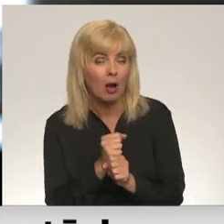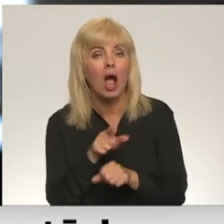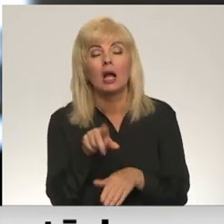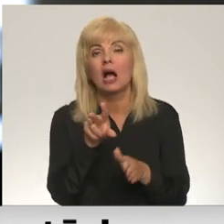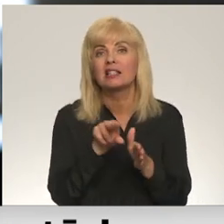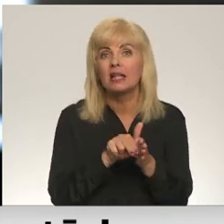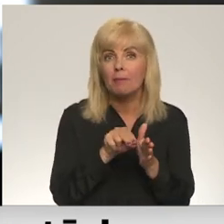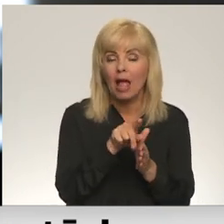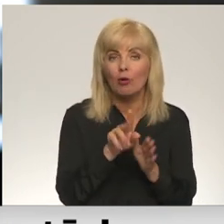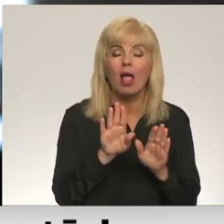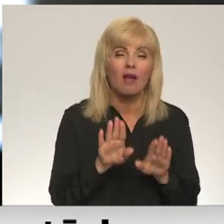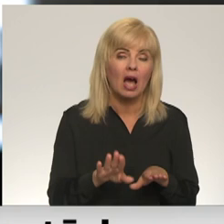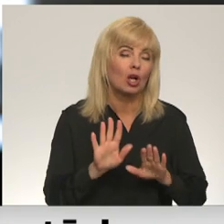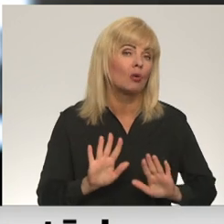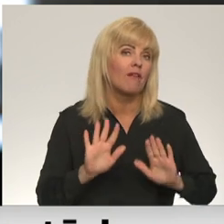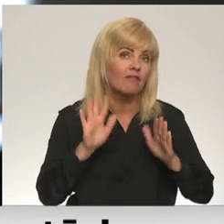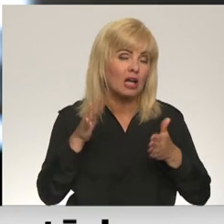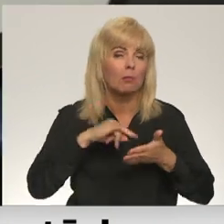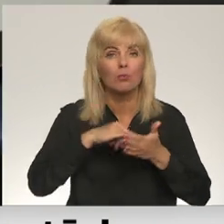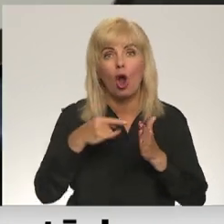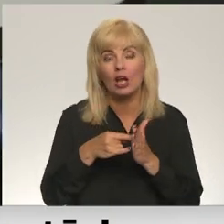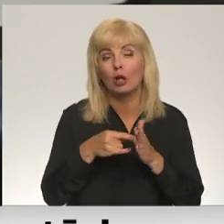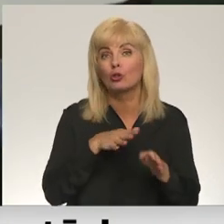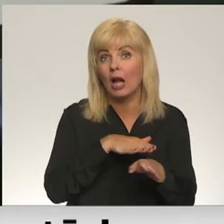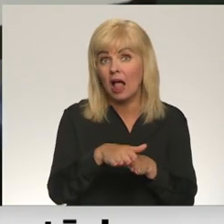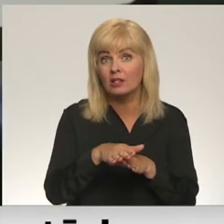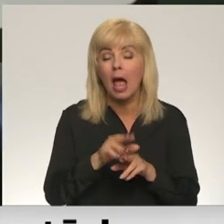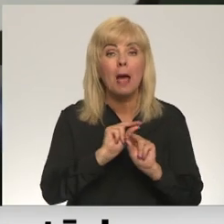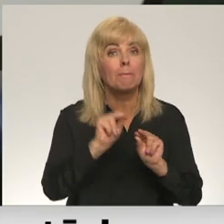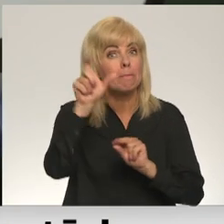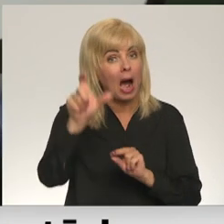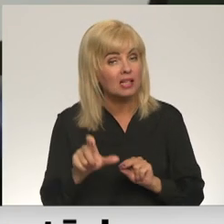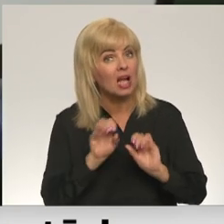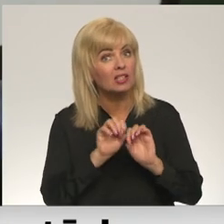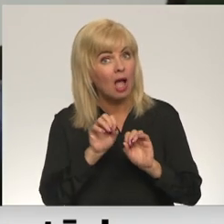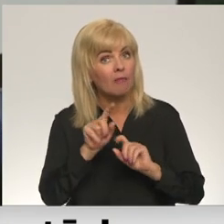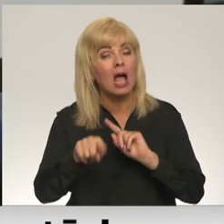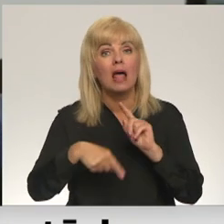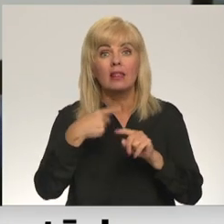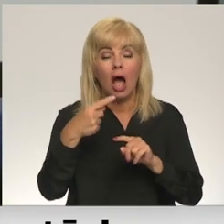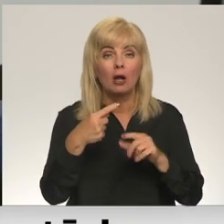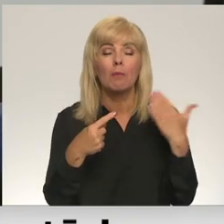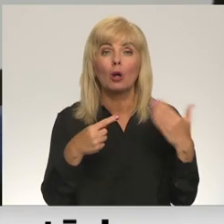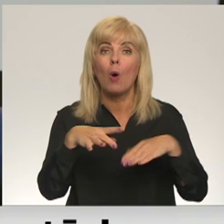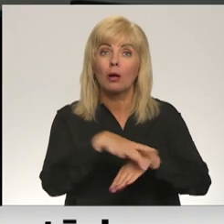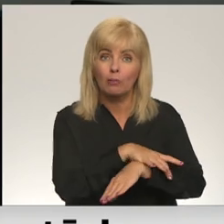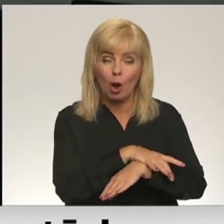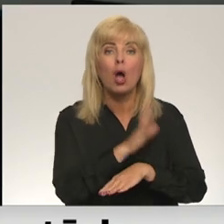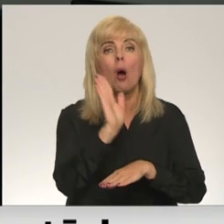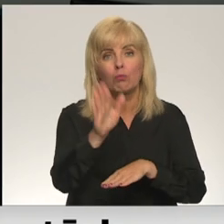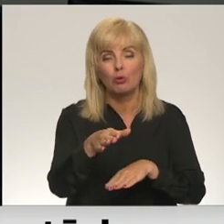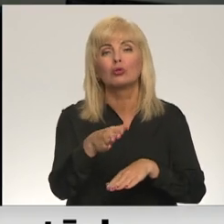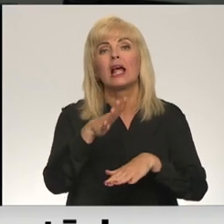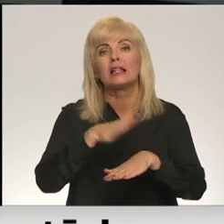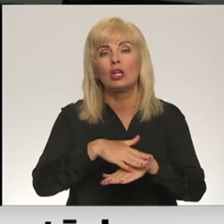stipendijas, lai varētu veiksmīgi šos projektus realizēt. Pasniedzējs pauž pārliecību, ka topošā rokas protēze nonāks tirgū kā